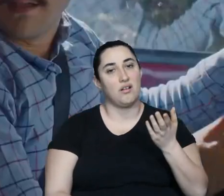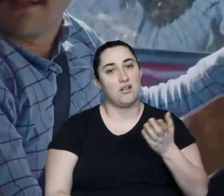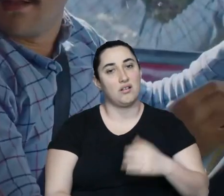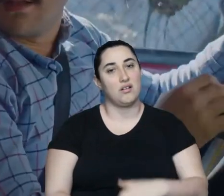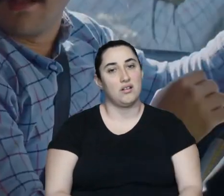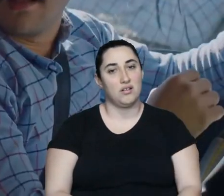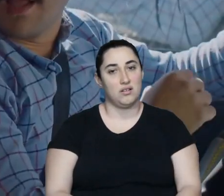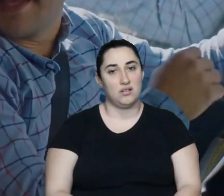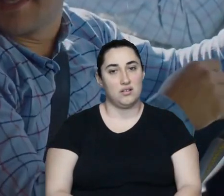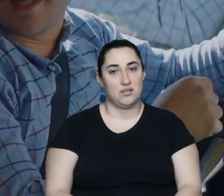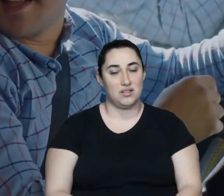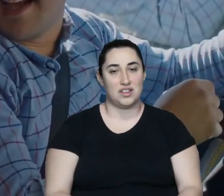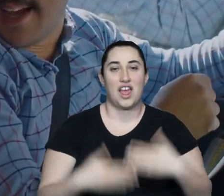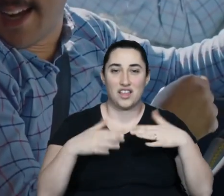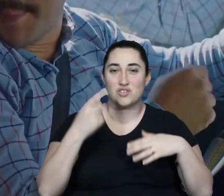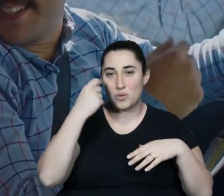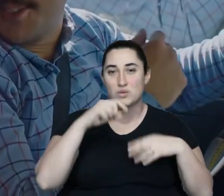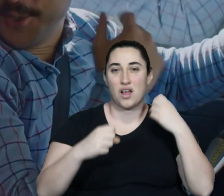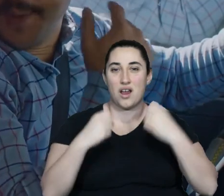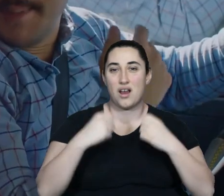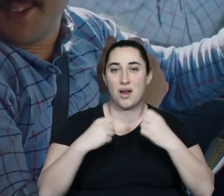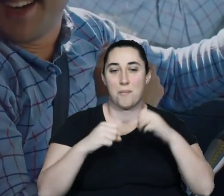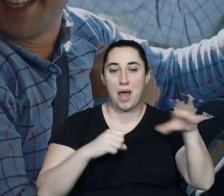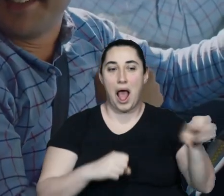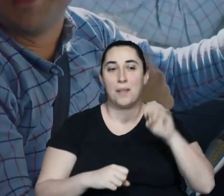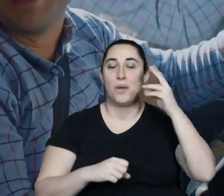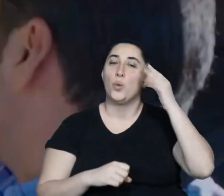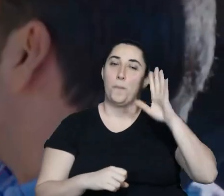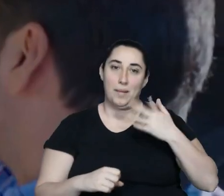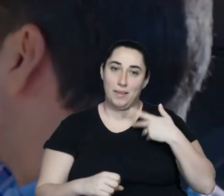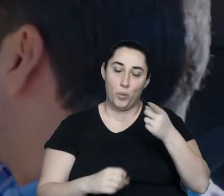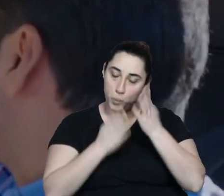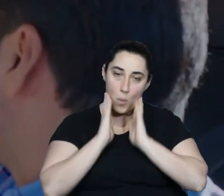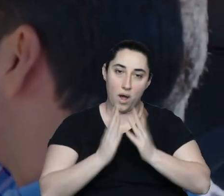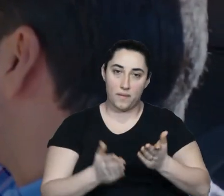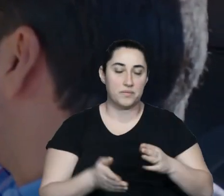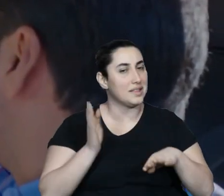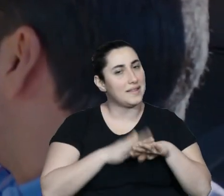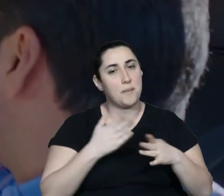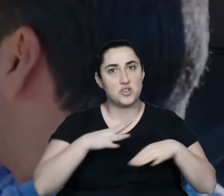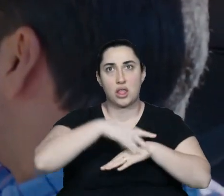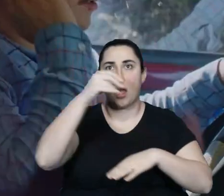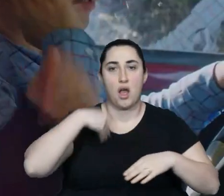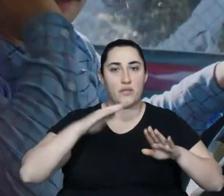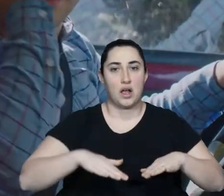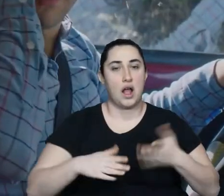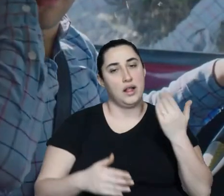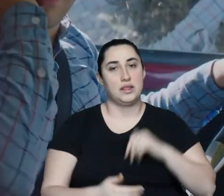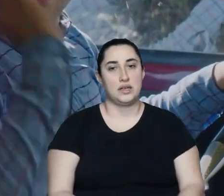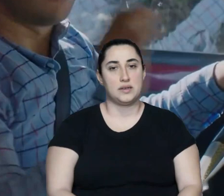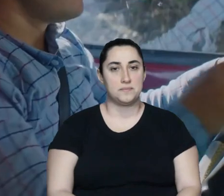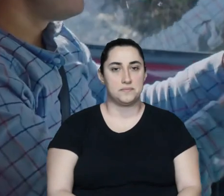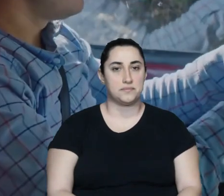Salak. Heyecandan arabayı unutmadığıma dua edelim değil mi? Ne yapacağız bu dağ ortasında? Kaldık ya